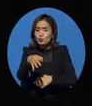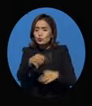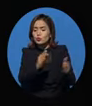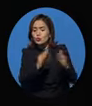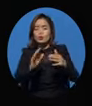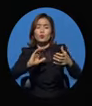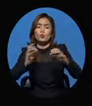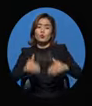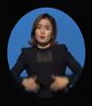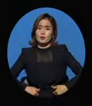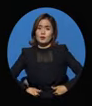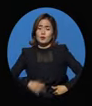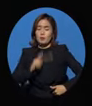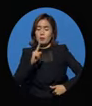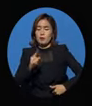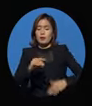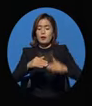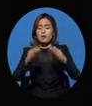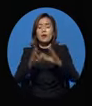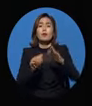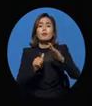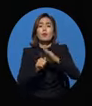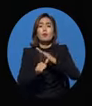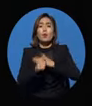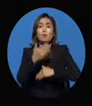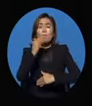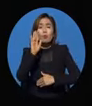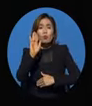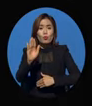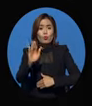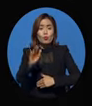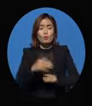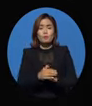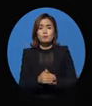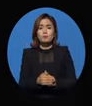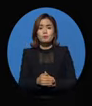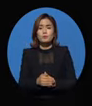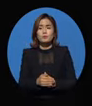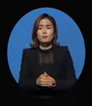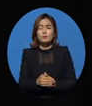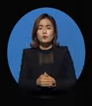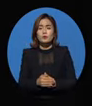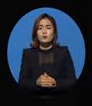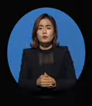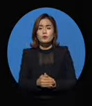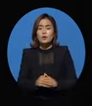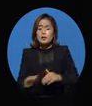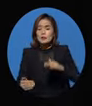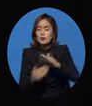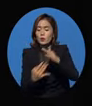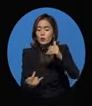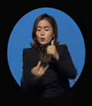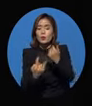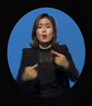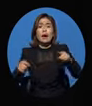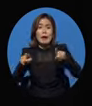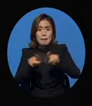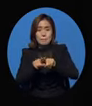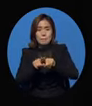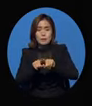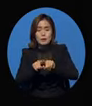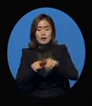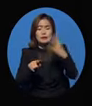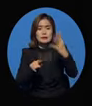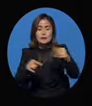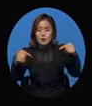논의하기로 했습니다 제가 당 대표가 되면 적극 우리 서 3석 너 최고인 이 만나게 되신다면 함께 협력해서 이 사자 입